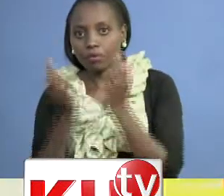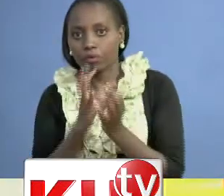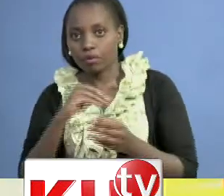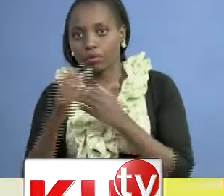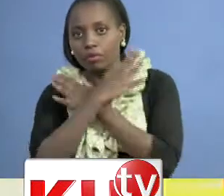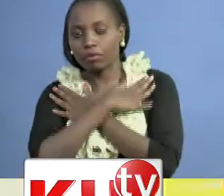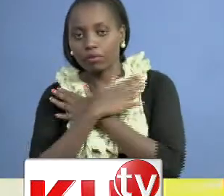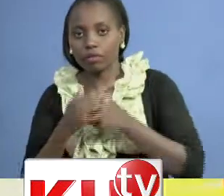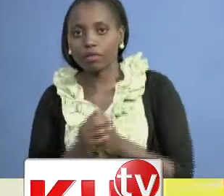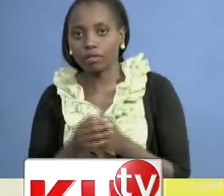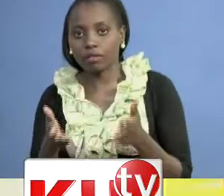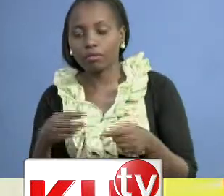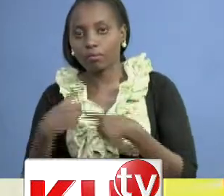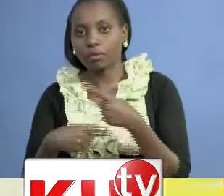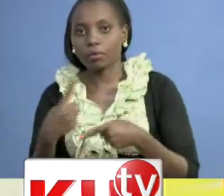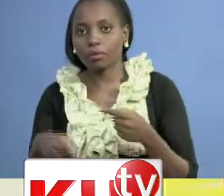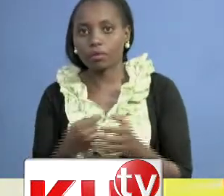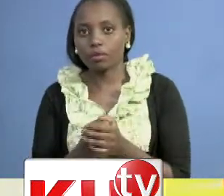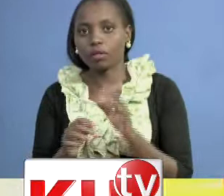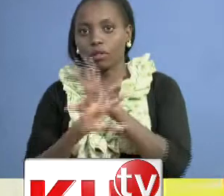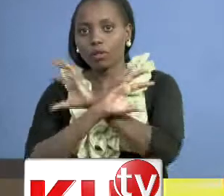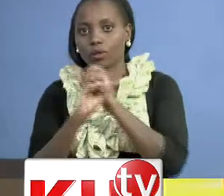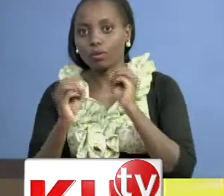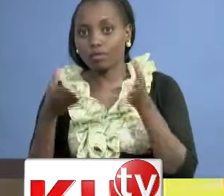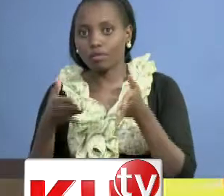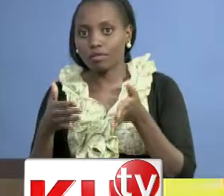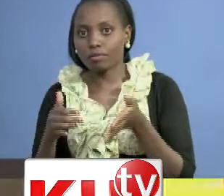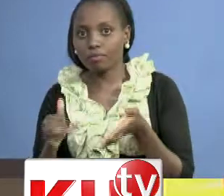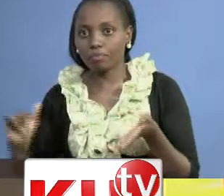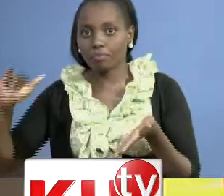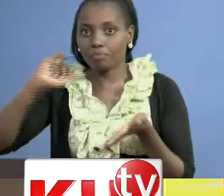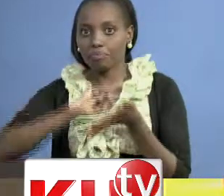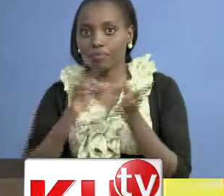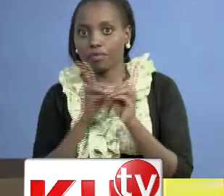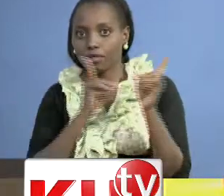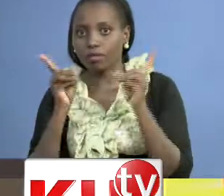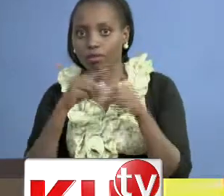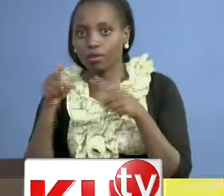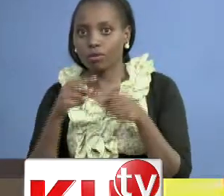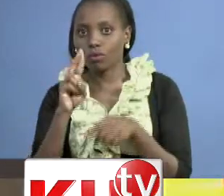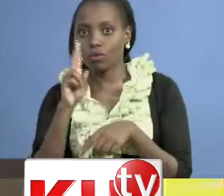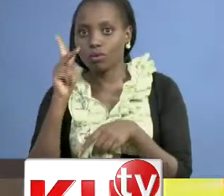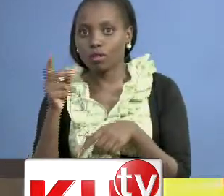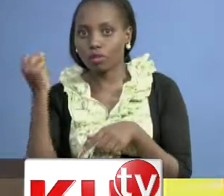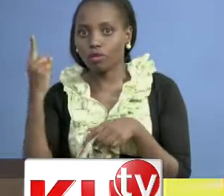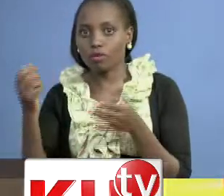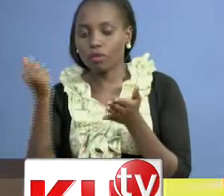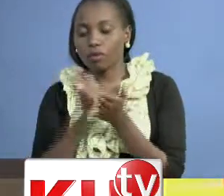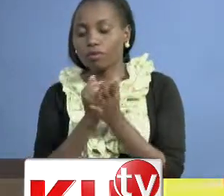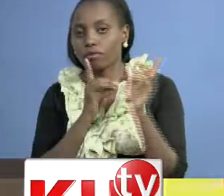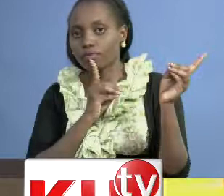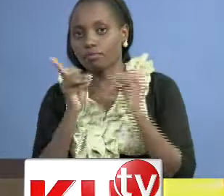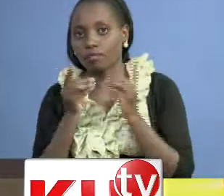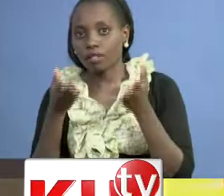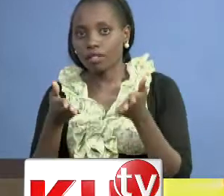Kenneth Matiba. Tukiendelea ni kwamba Rais Uhuru Kenyatta amesafiri hii leo kuelekea Uingereza kwa ziara rasmi. Ziara hii